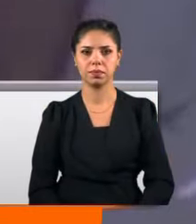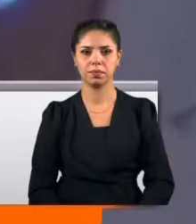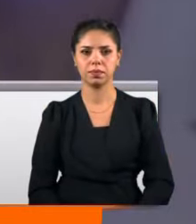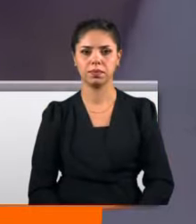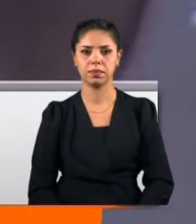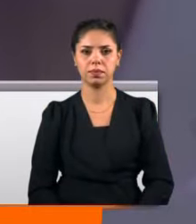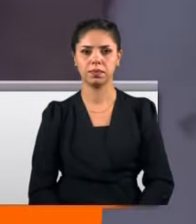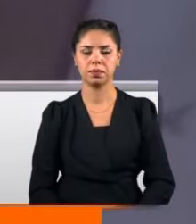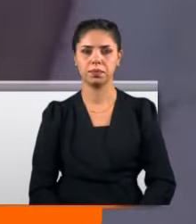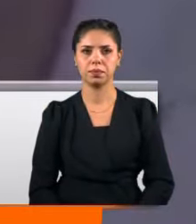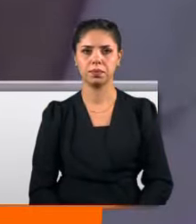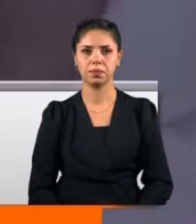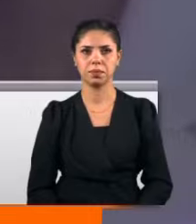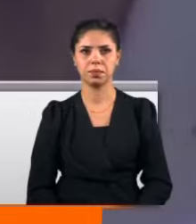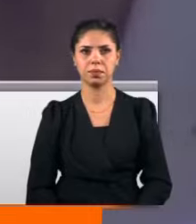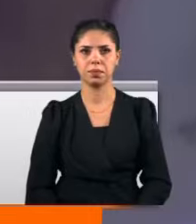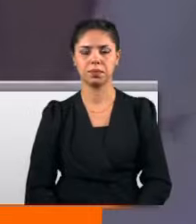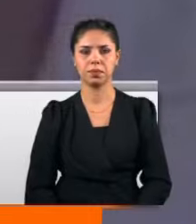Oy be.